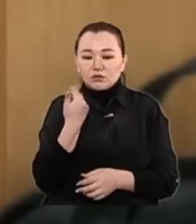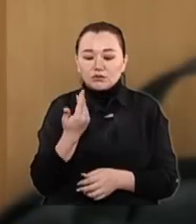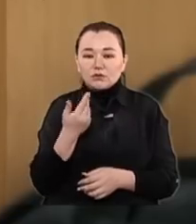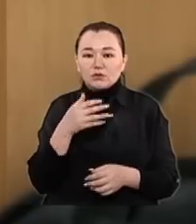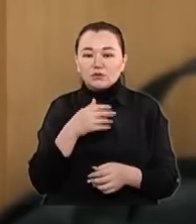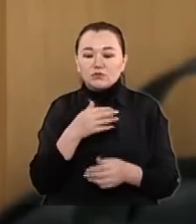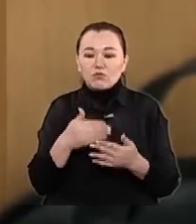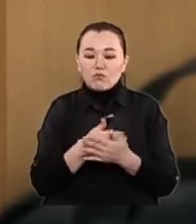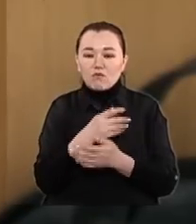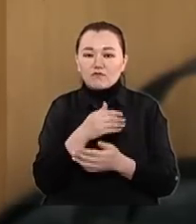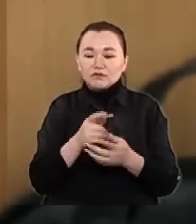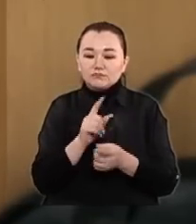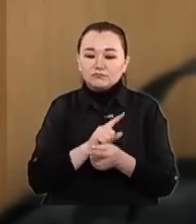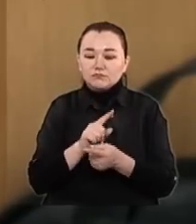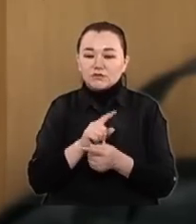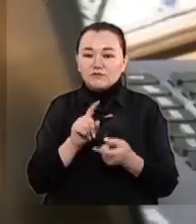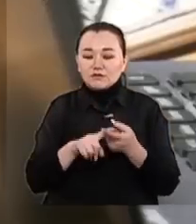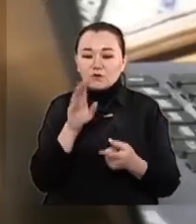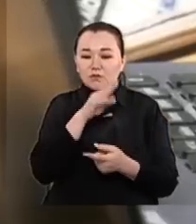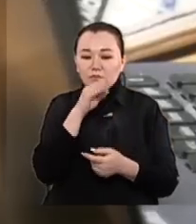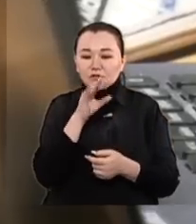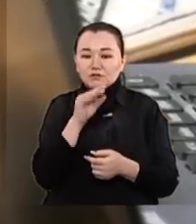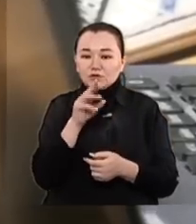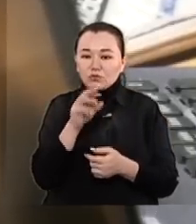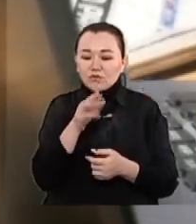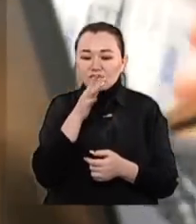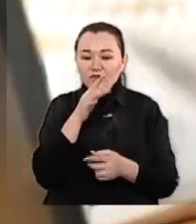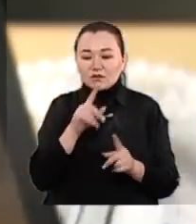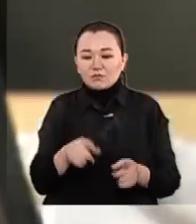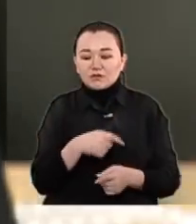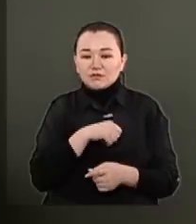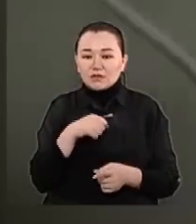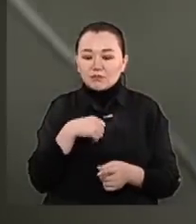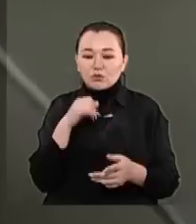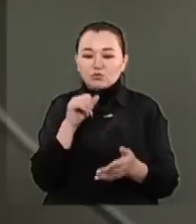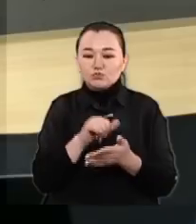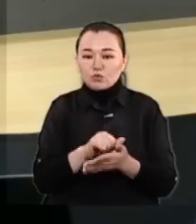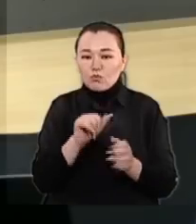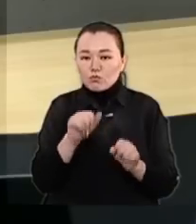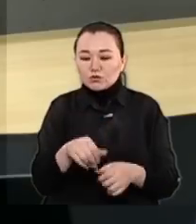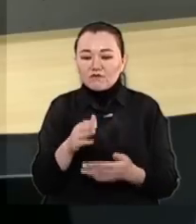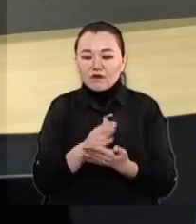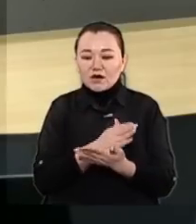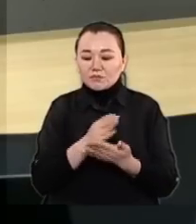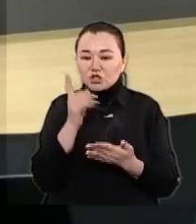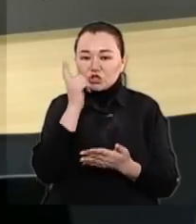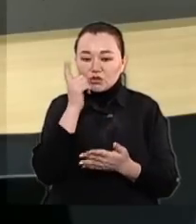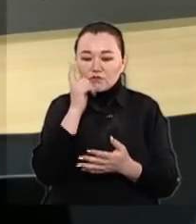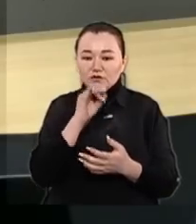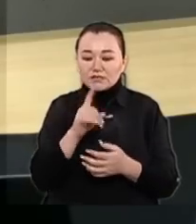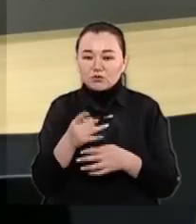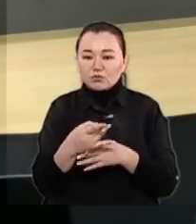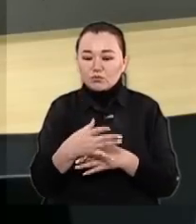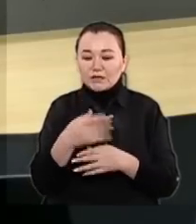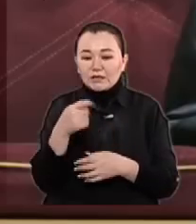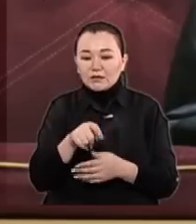Жаңа өзгерістерге сәйкес ата-аналар TikTok-қа кіру уақытын өздері белгілей алады. Тіптен мүлдем смартфондарынан өшіріп